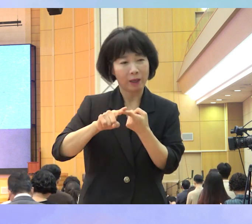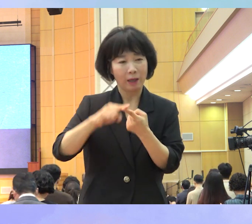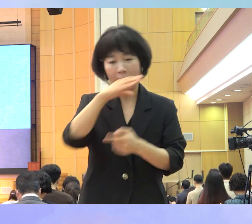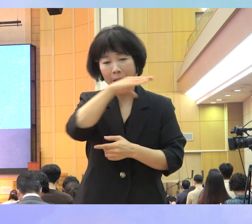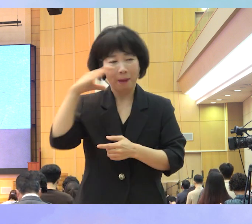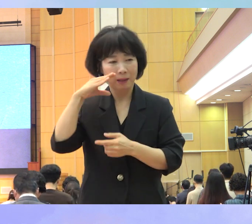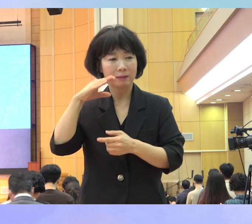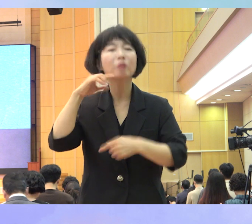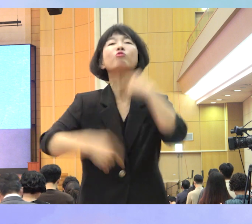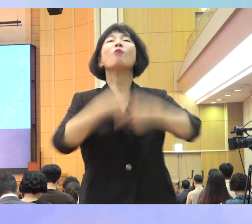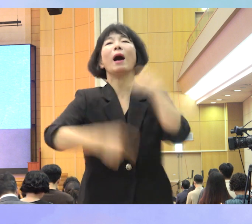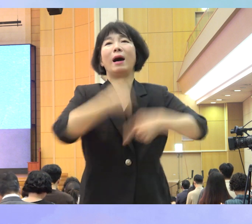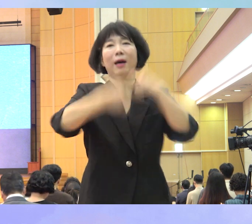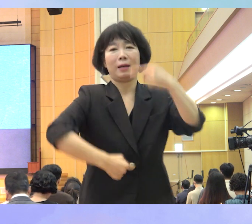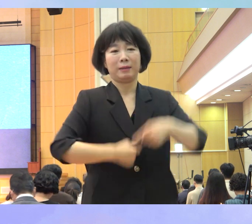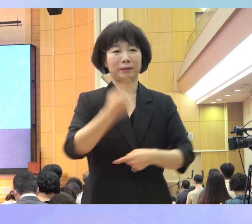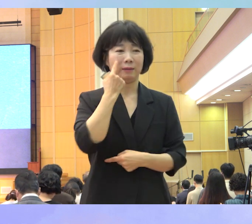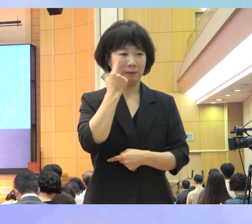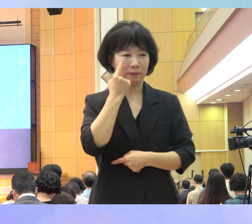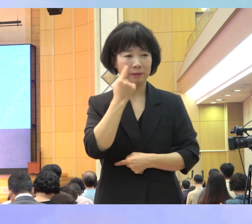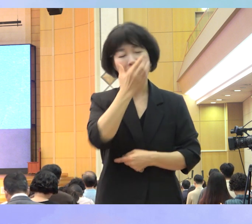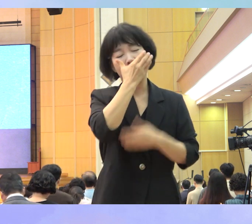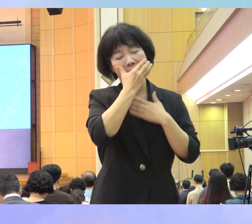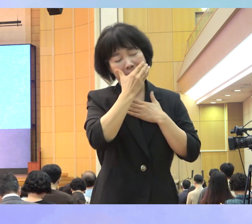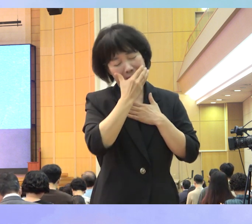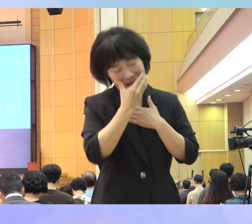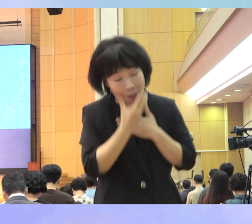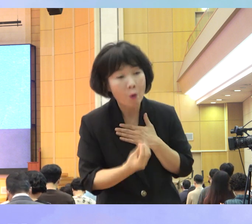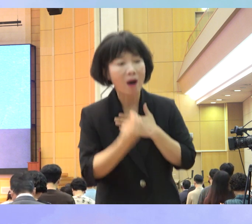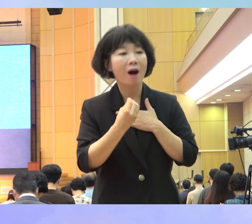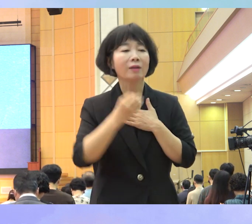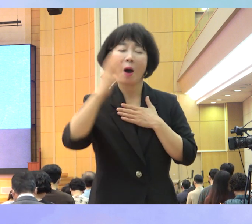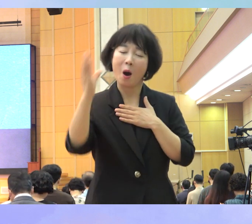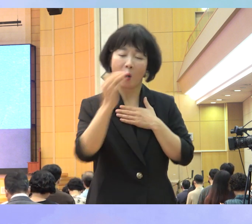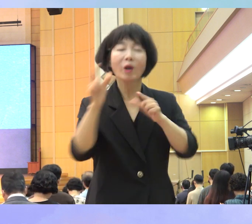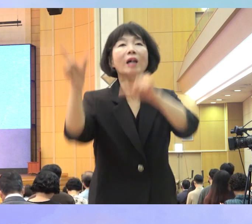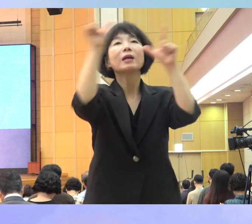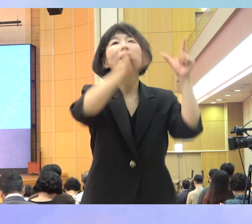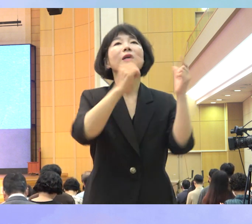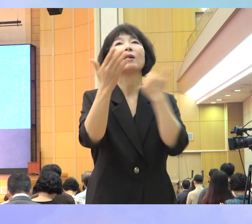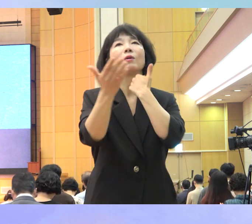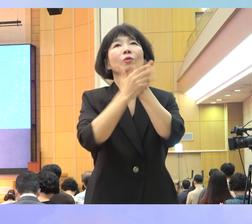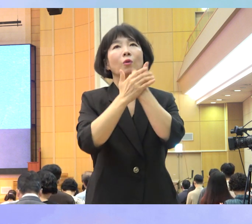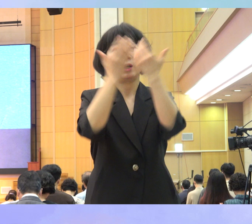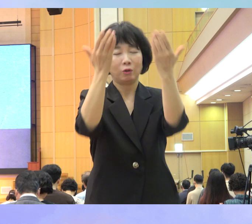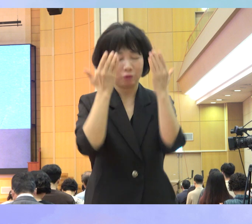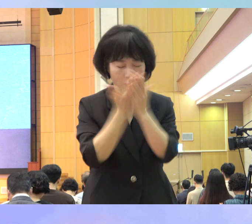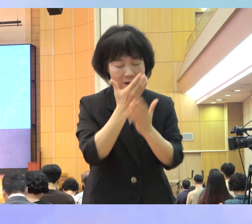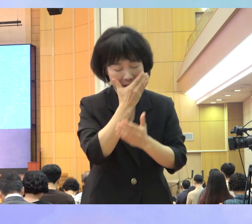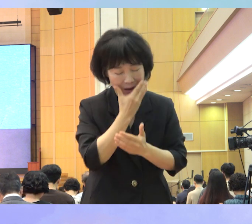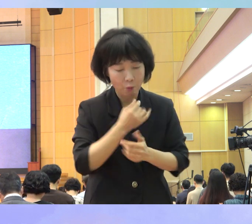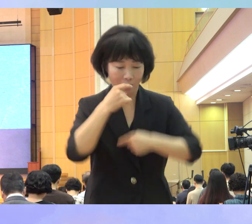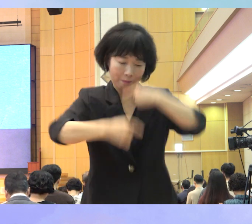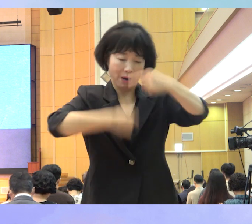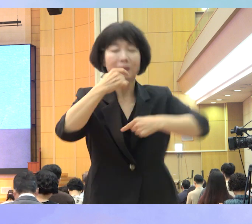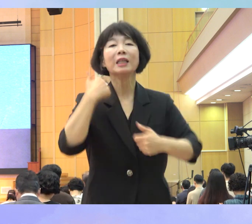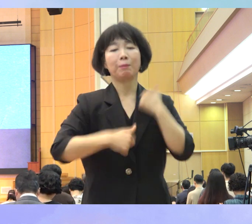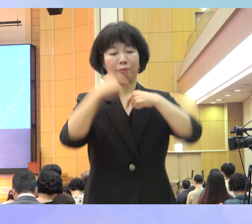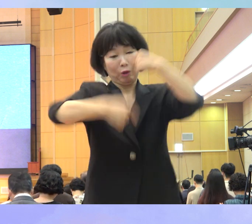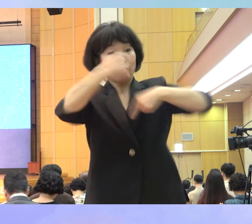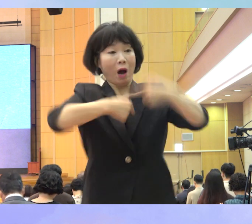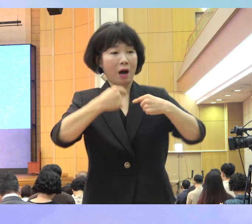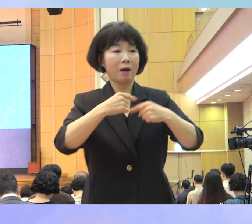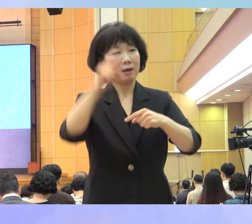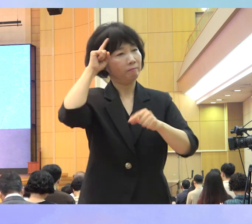하나님의 사랑을 입은 자녀들처럼 행복하고 거룩하게 살게 하여 주십시고, 행복한 말, 기쁨의